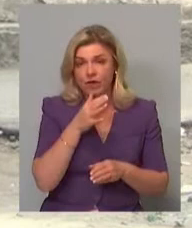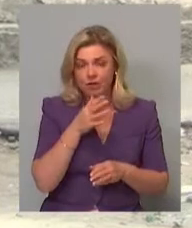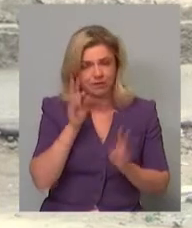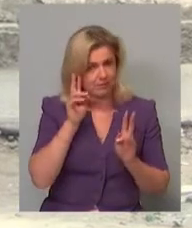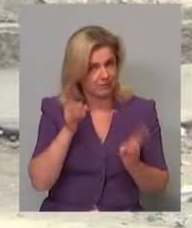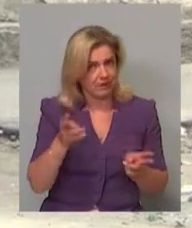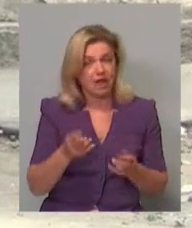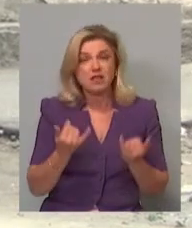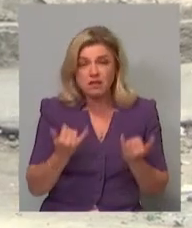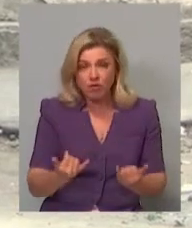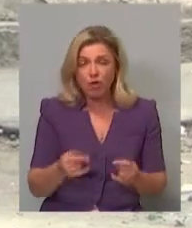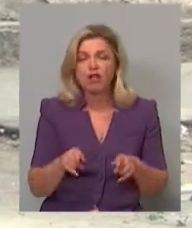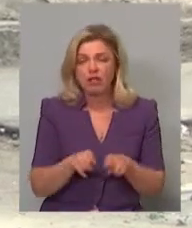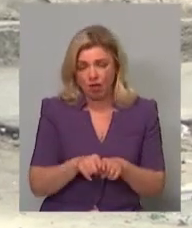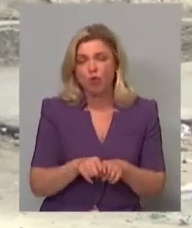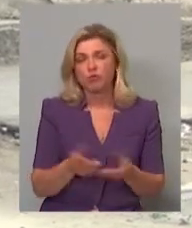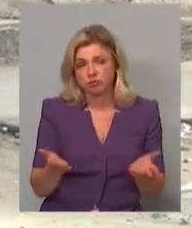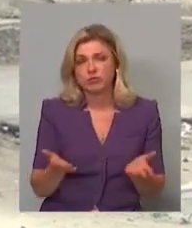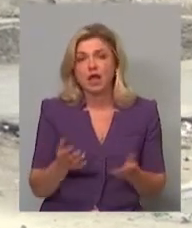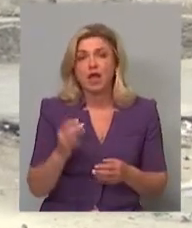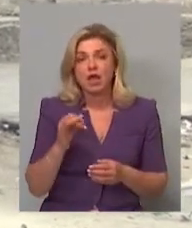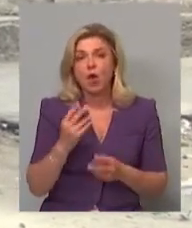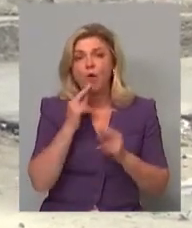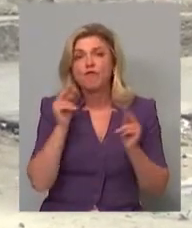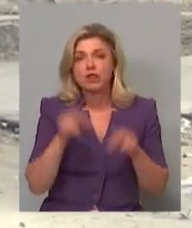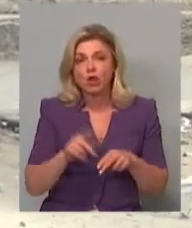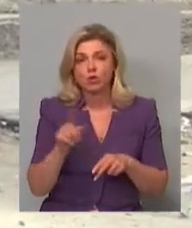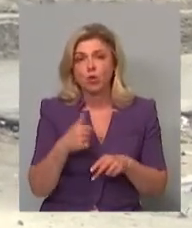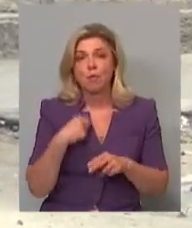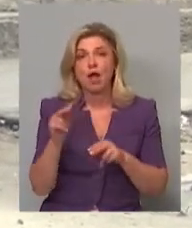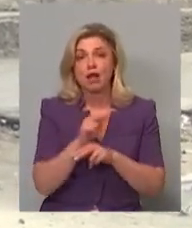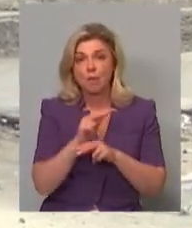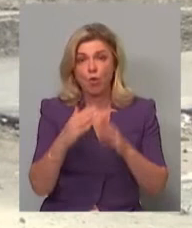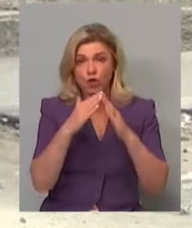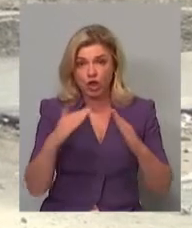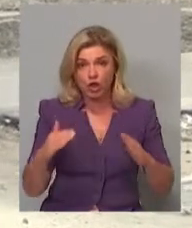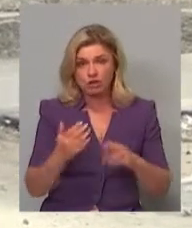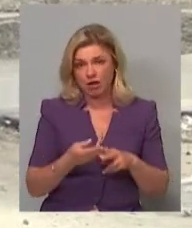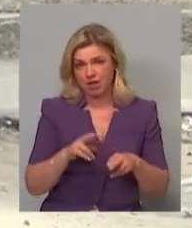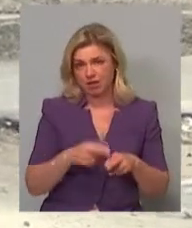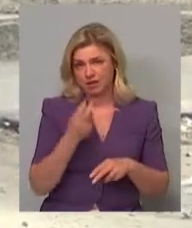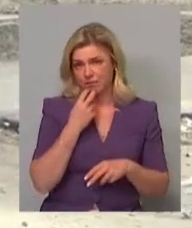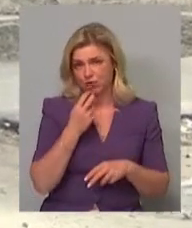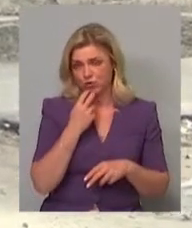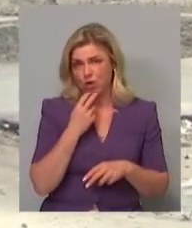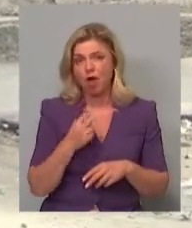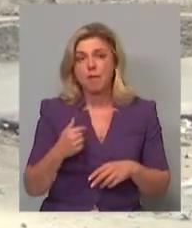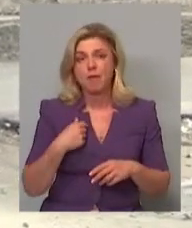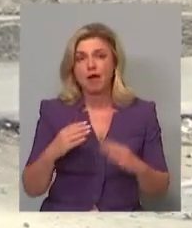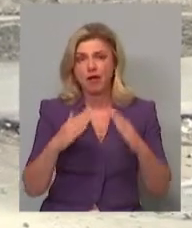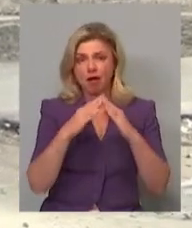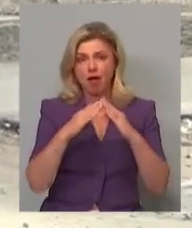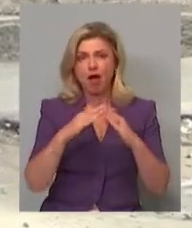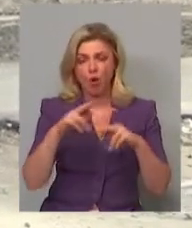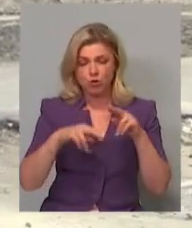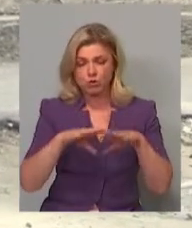мала бути. Звинувачувати, що ми зробили дах і обвалилася стеля – це смішно. Конструктив ми не порушували. Навпаки, ми